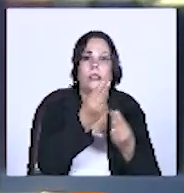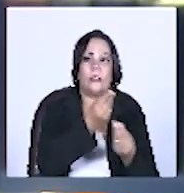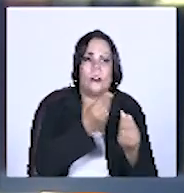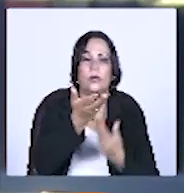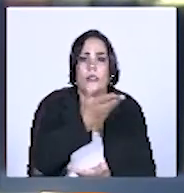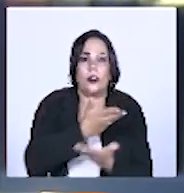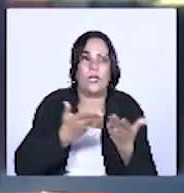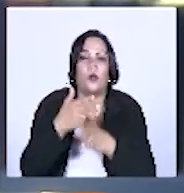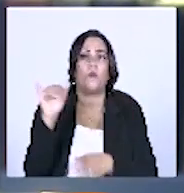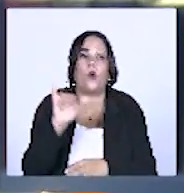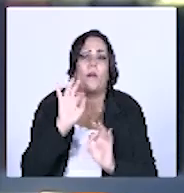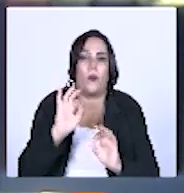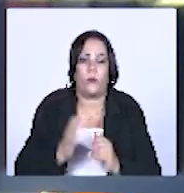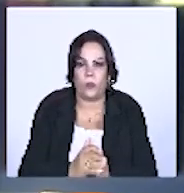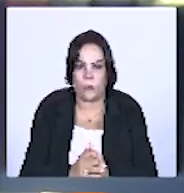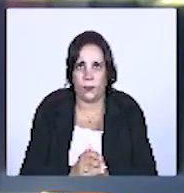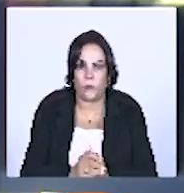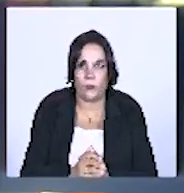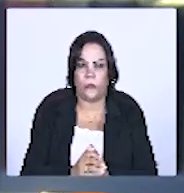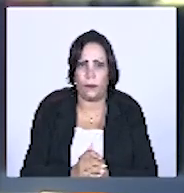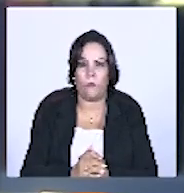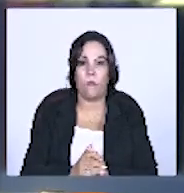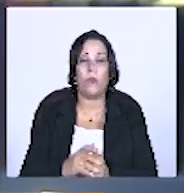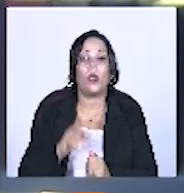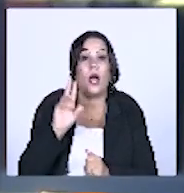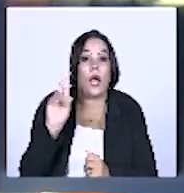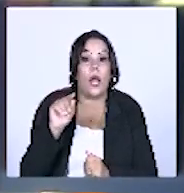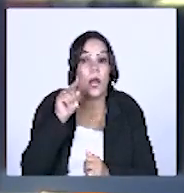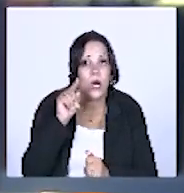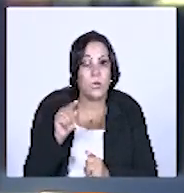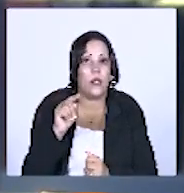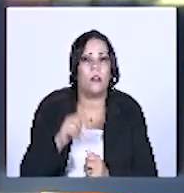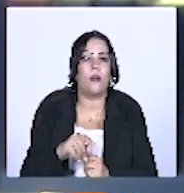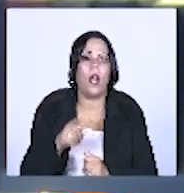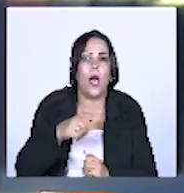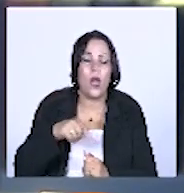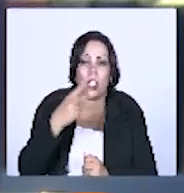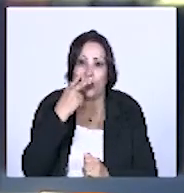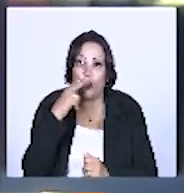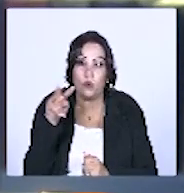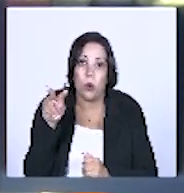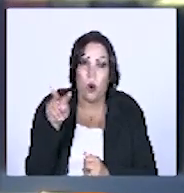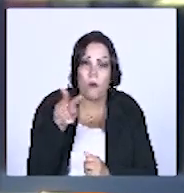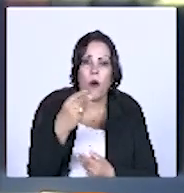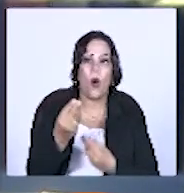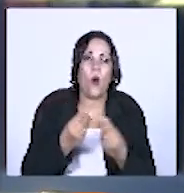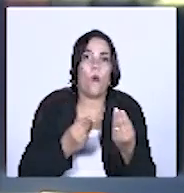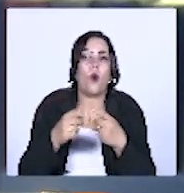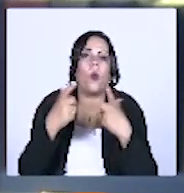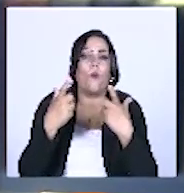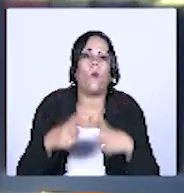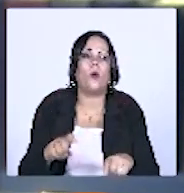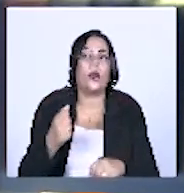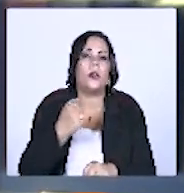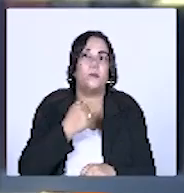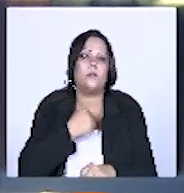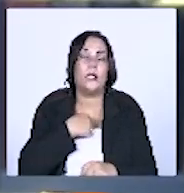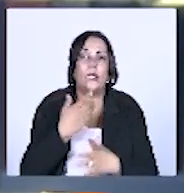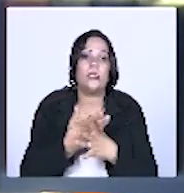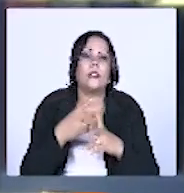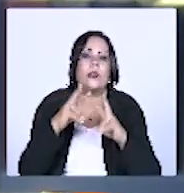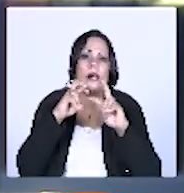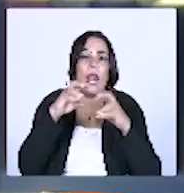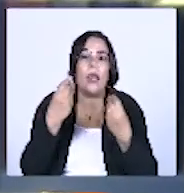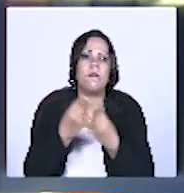اعتبار واهتمام يبقى اذا احنا متطلعين الى الحوار الوطني اللي هينا قش